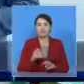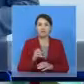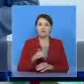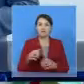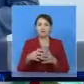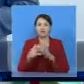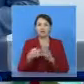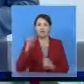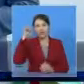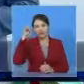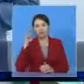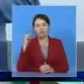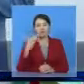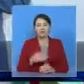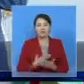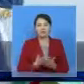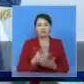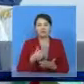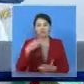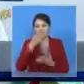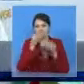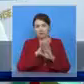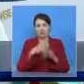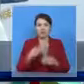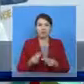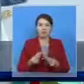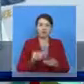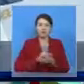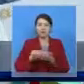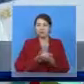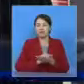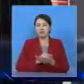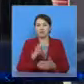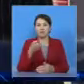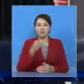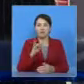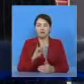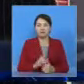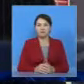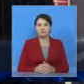пастухов Казахстана. Также общественность региона не забыла, что за свой счет он издавал газету «Елим-Ай».